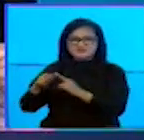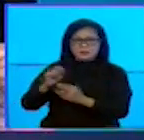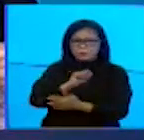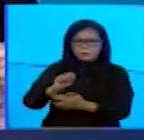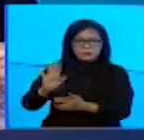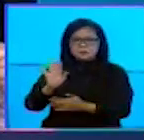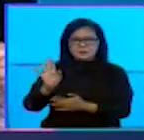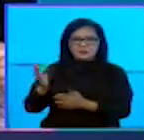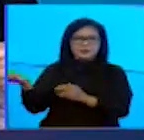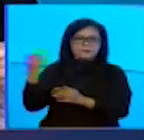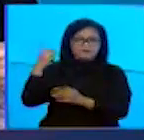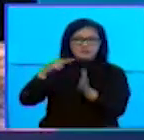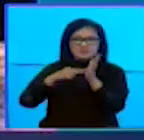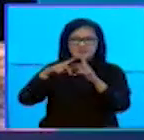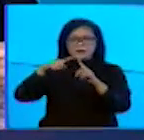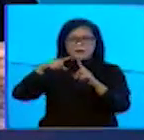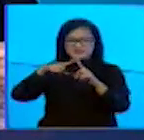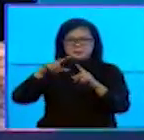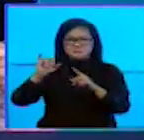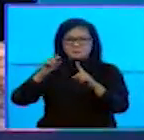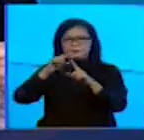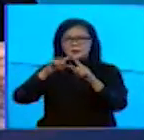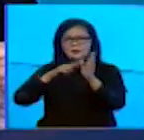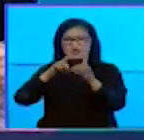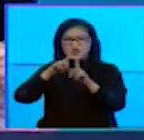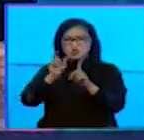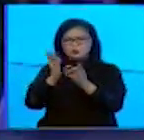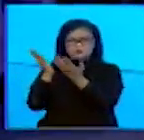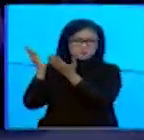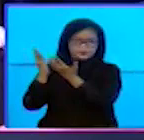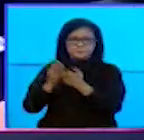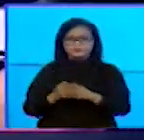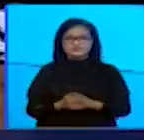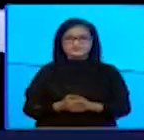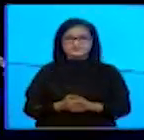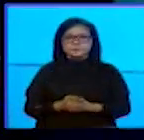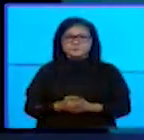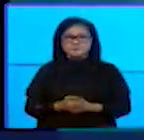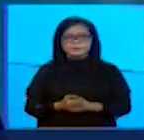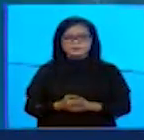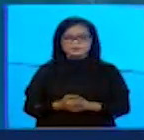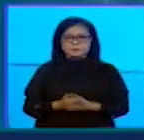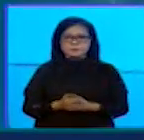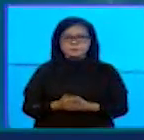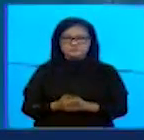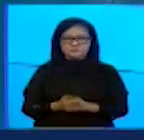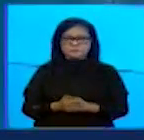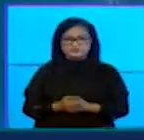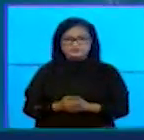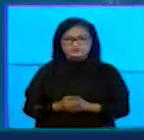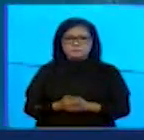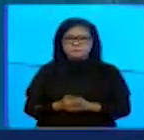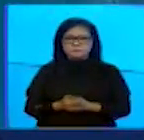laporan Nata Arman dan Pandu Laras paint melaporkan saat ini tepatnya di SDN Petojo